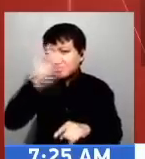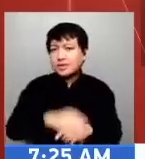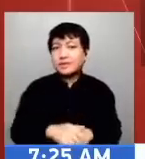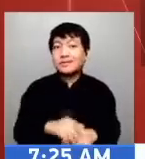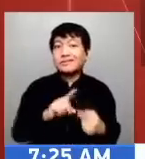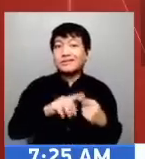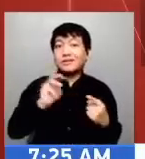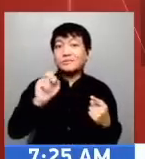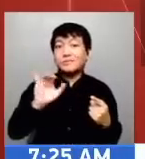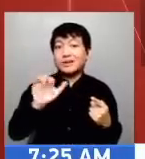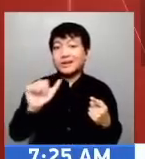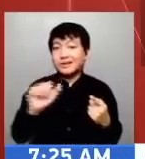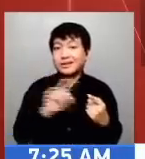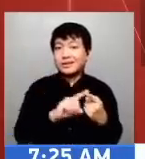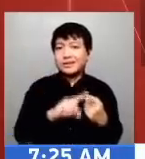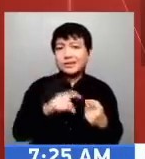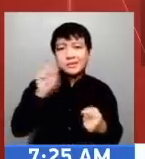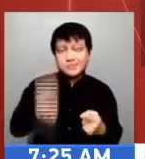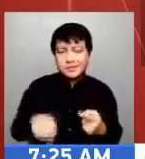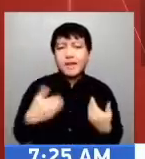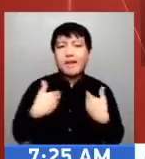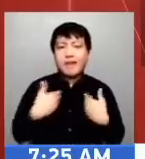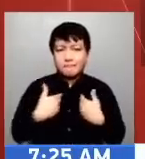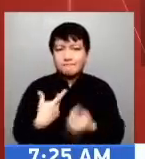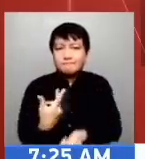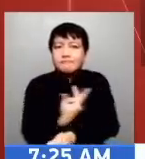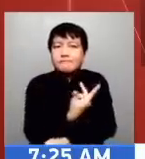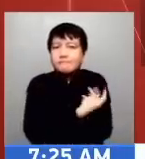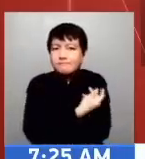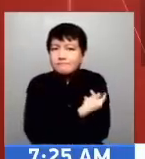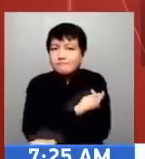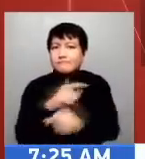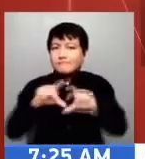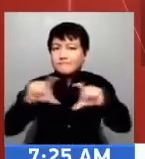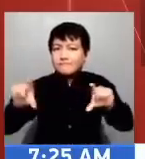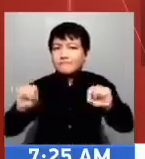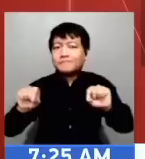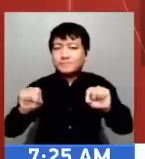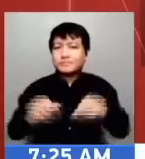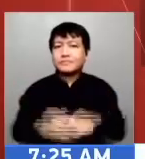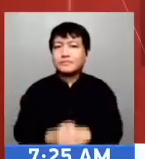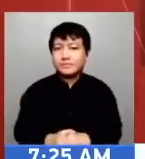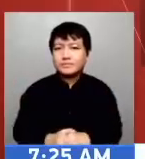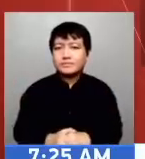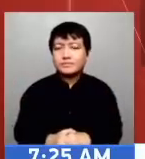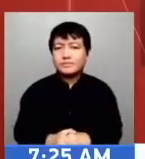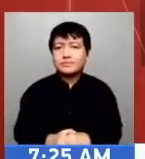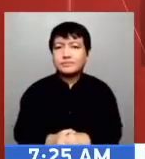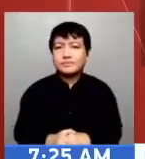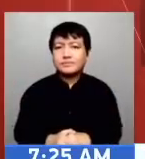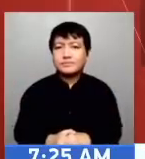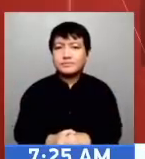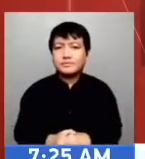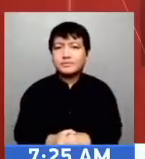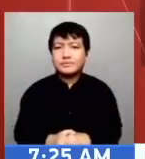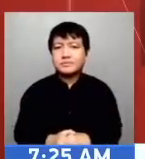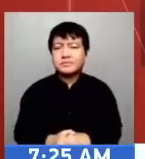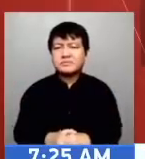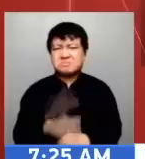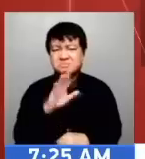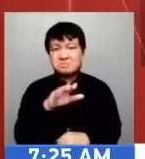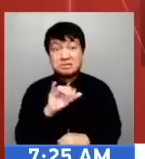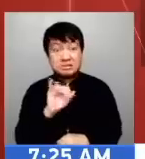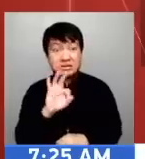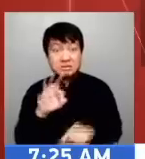Coton, dapat may vaccination card pa rin. Sinagundahan niya ni na J.R. Gorda at Wato Agnap. Delikado raw kapag wala ng